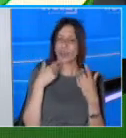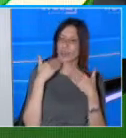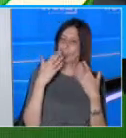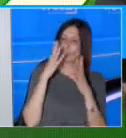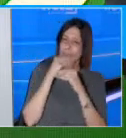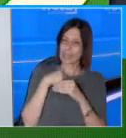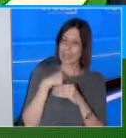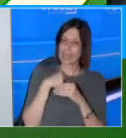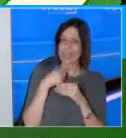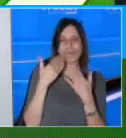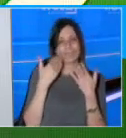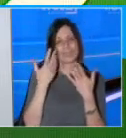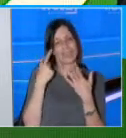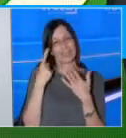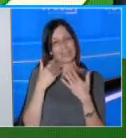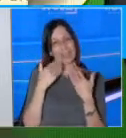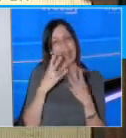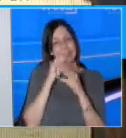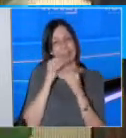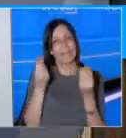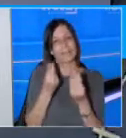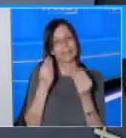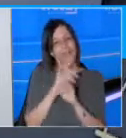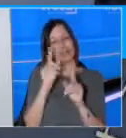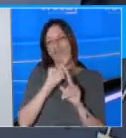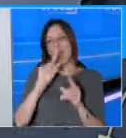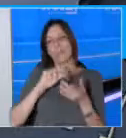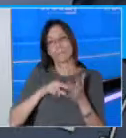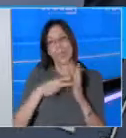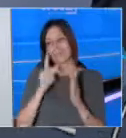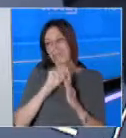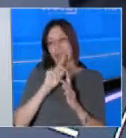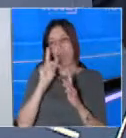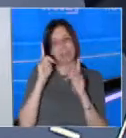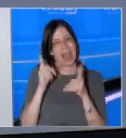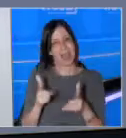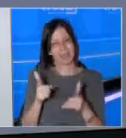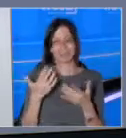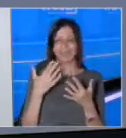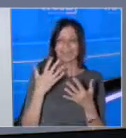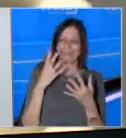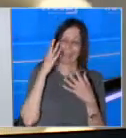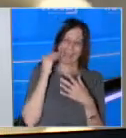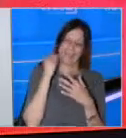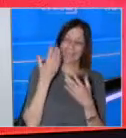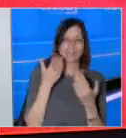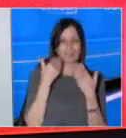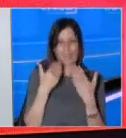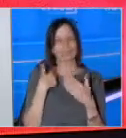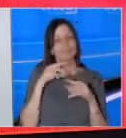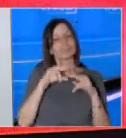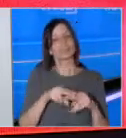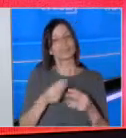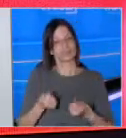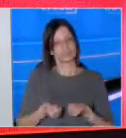שדיברת איתנו, ותודה לדבר על משהו אחר שהוא לא פוליטי ולא מלחמה. תודה. איזה כיף זה. תודה לכם. להתראות. אנחנו נשארים בתרבות, כי